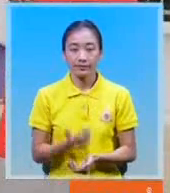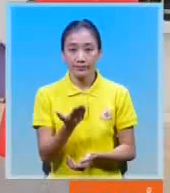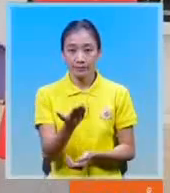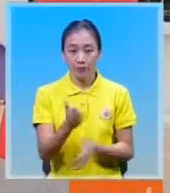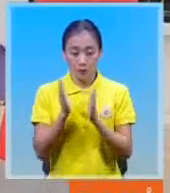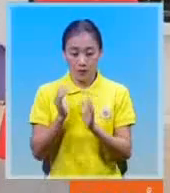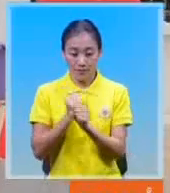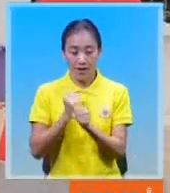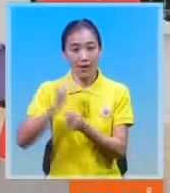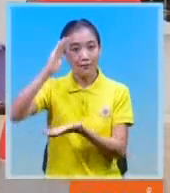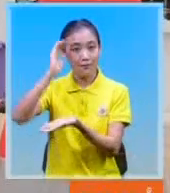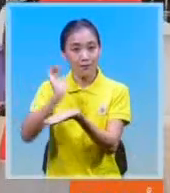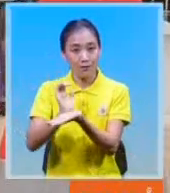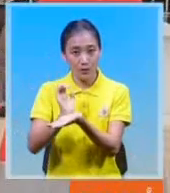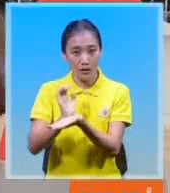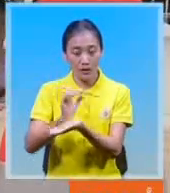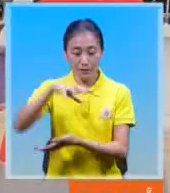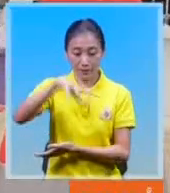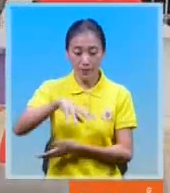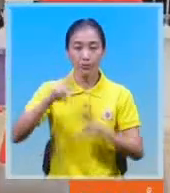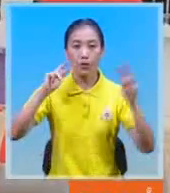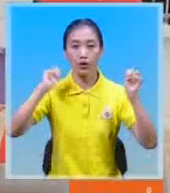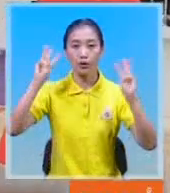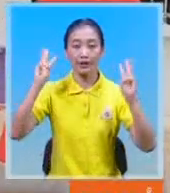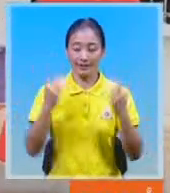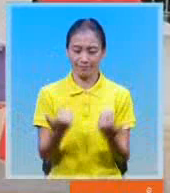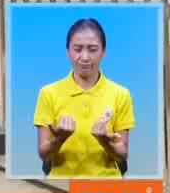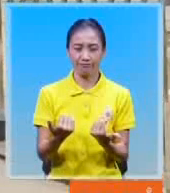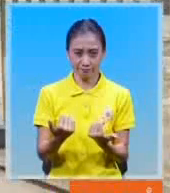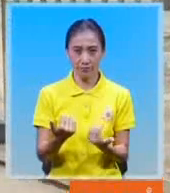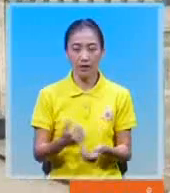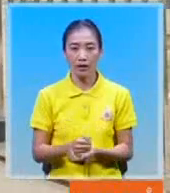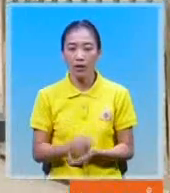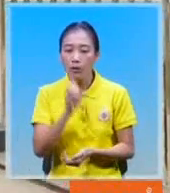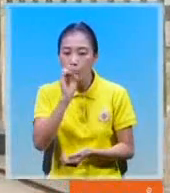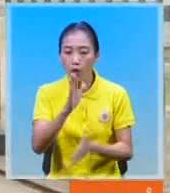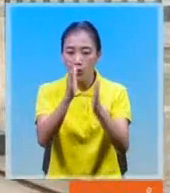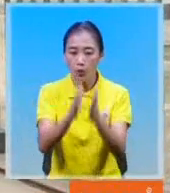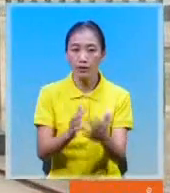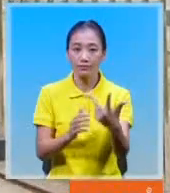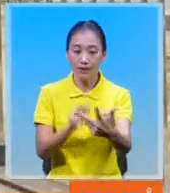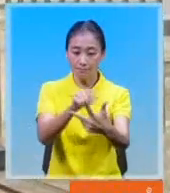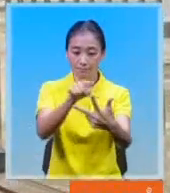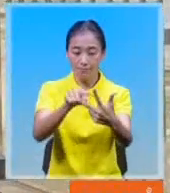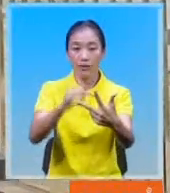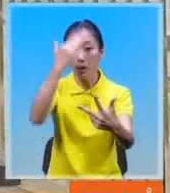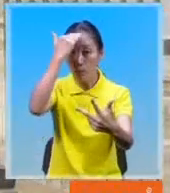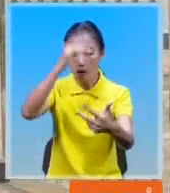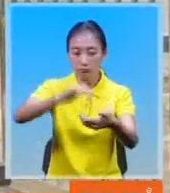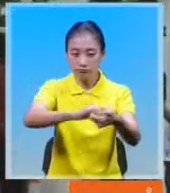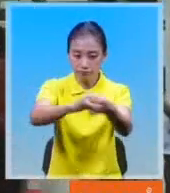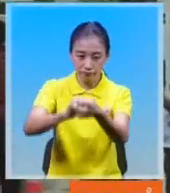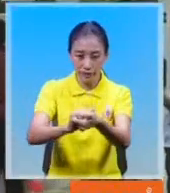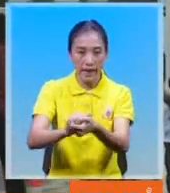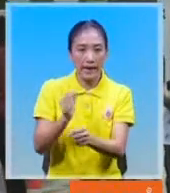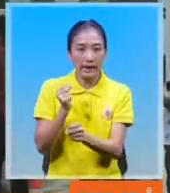นสถานีตำรวจภูธรเมืองนครสวรรค์ดำเนินคดีกับ3ผู้ต้องหาคดีร่วมกันทำร้ายร่างกายเด็กชายธป